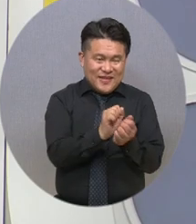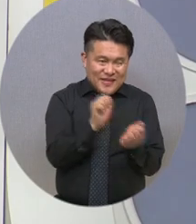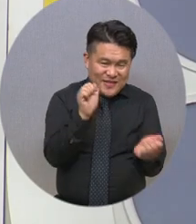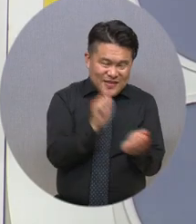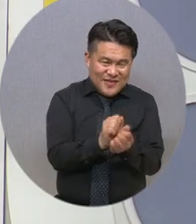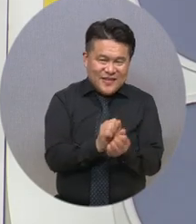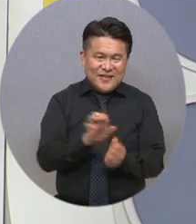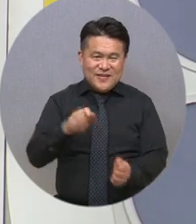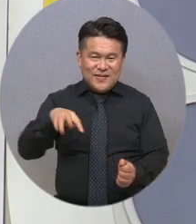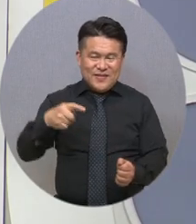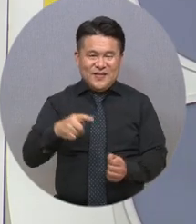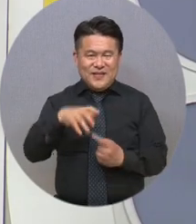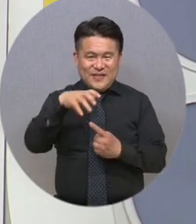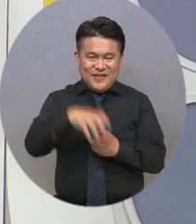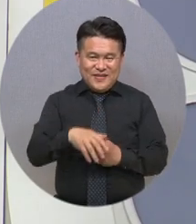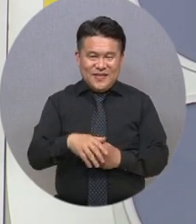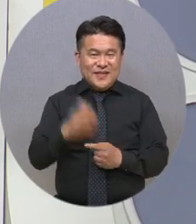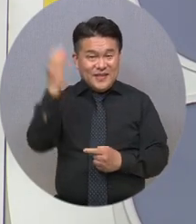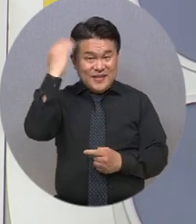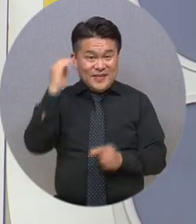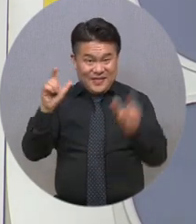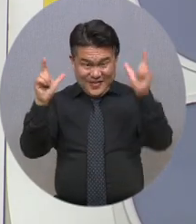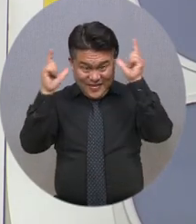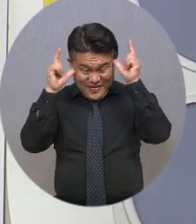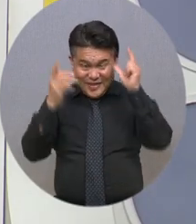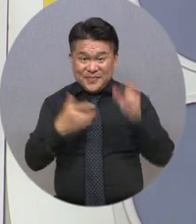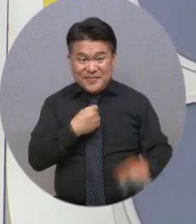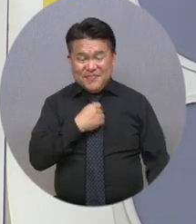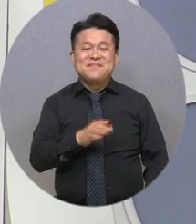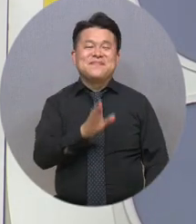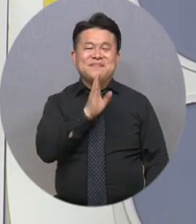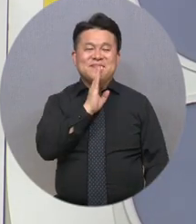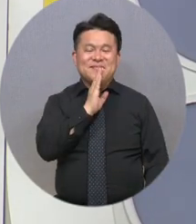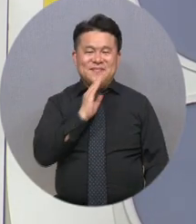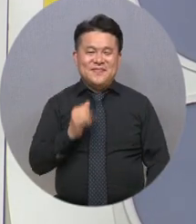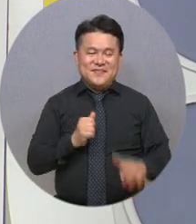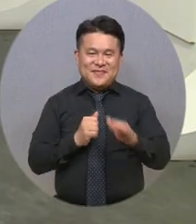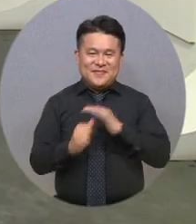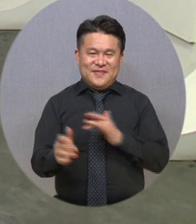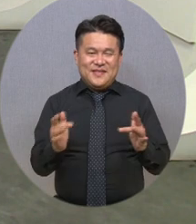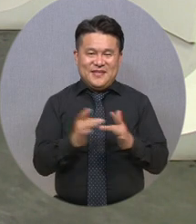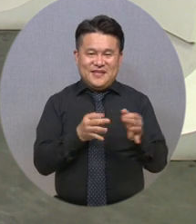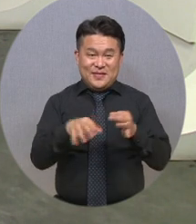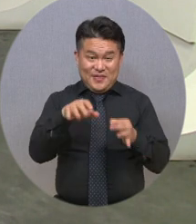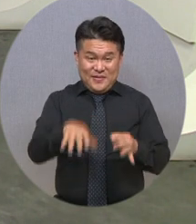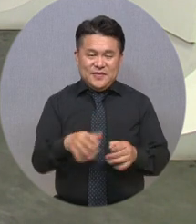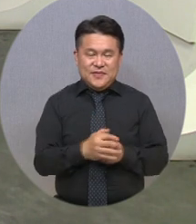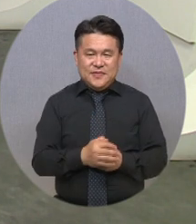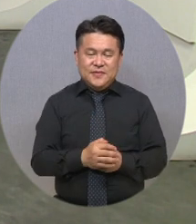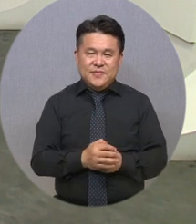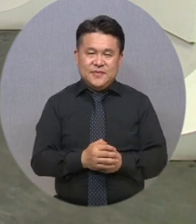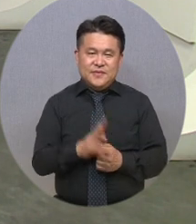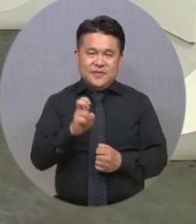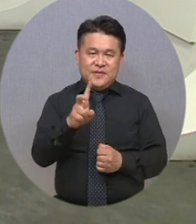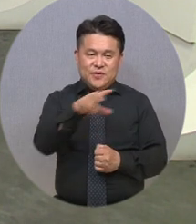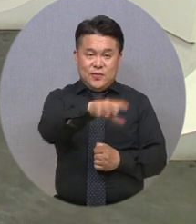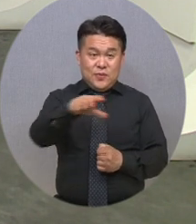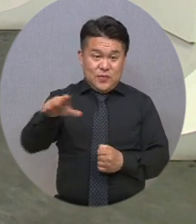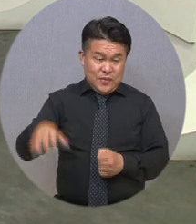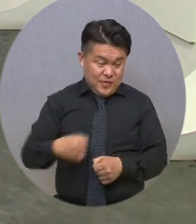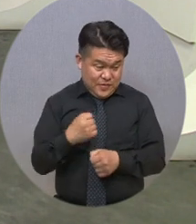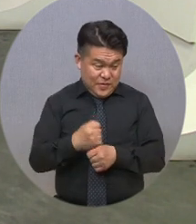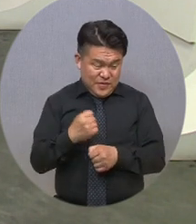맞습니다. 아, 먹고 싶다. 네, 남도장터에는 우리 네. 전라남도 대표 온라인 쇼핑몰이고요. 네. 22개 시군에서